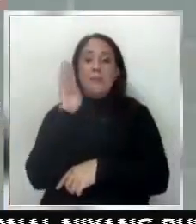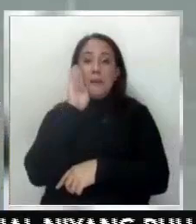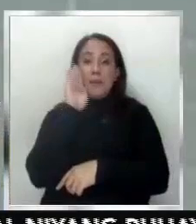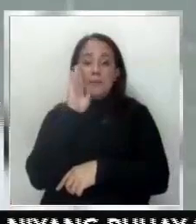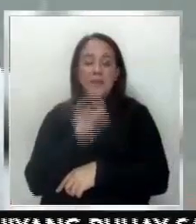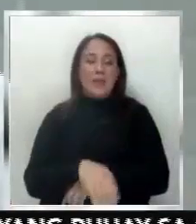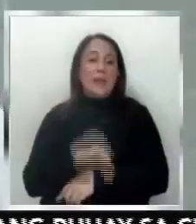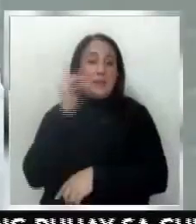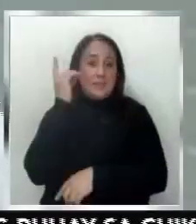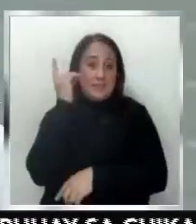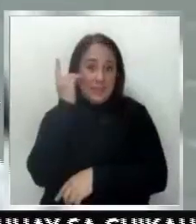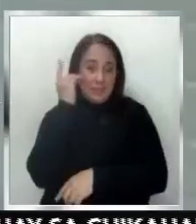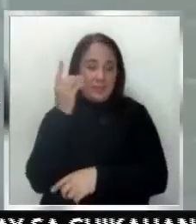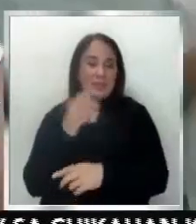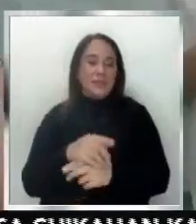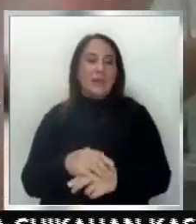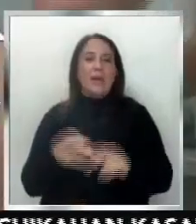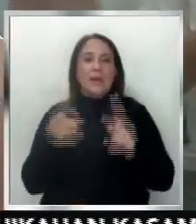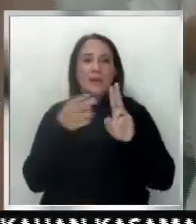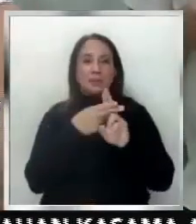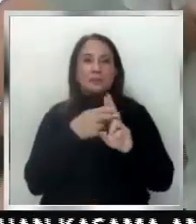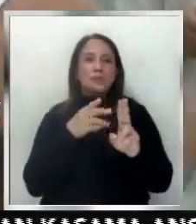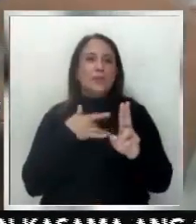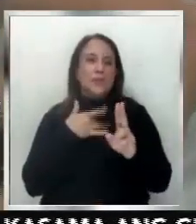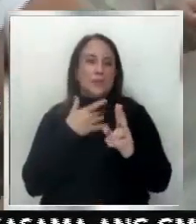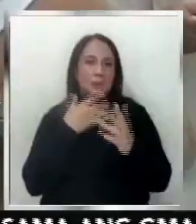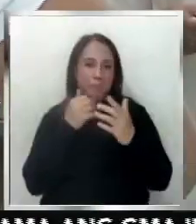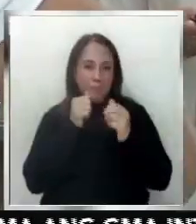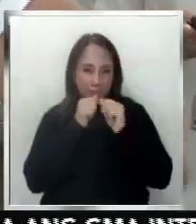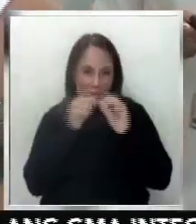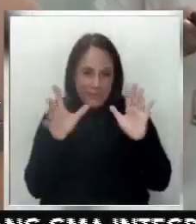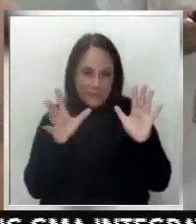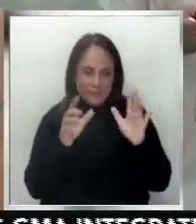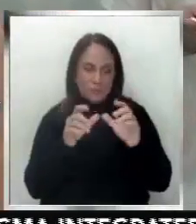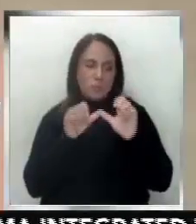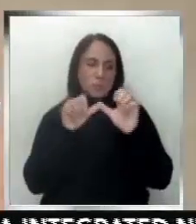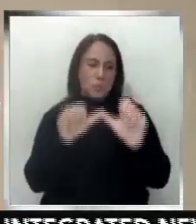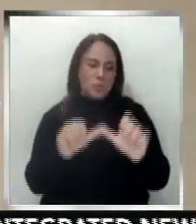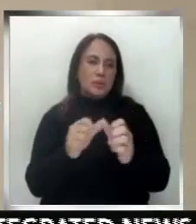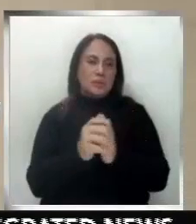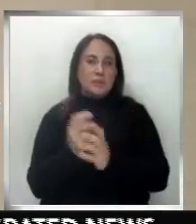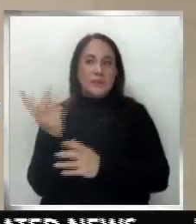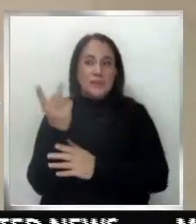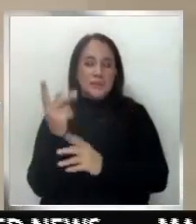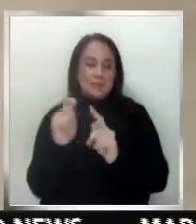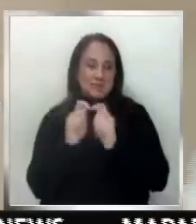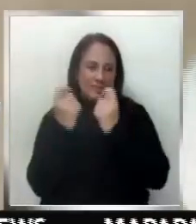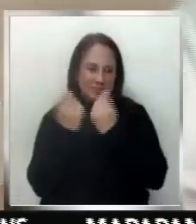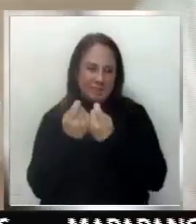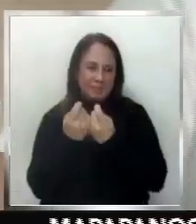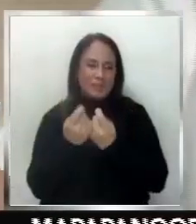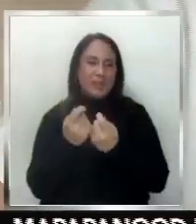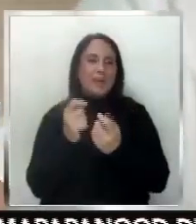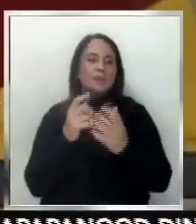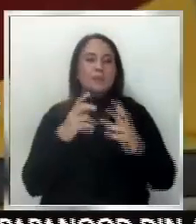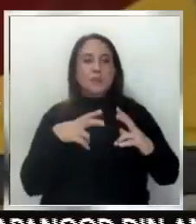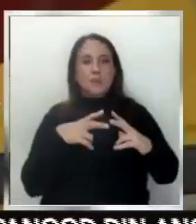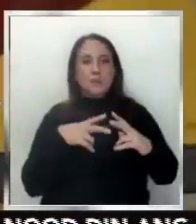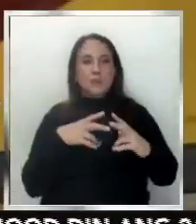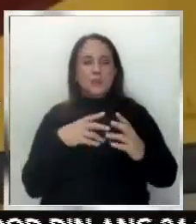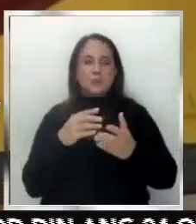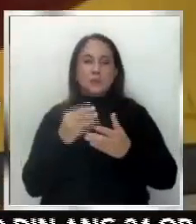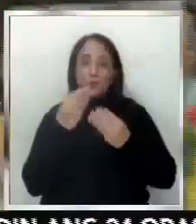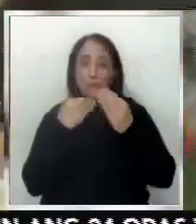Licauco, hashtag feeling blessed daw, tuloy-tuloy pa rin ang blessing sa kanilang love team. Nag-share ng holiday recipes ang Barda